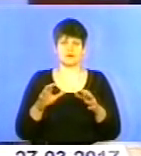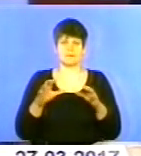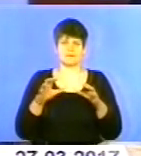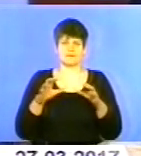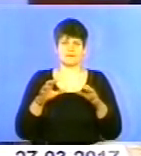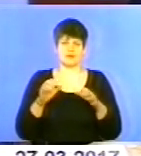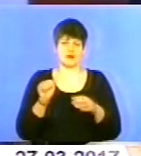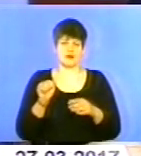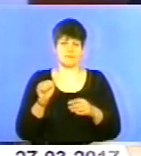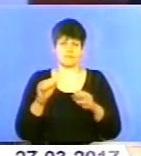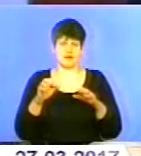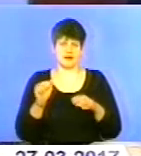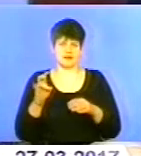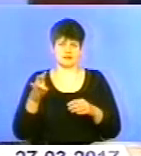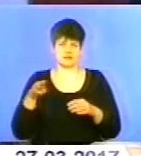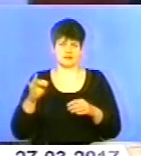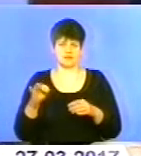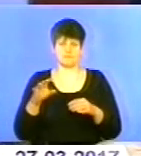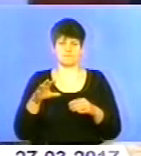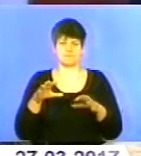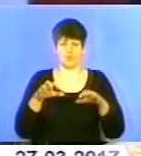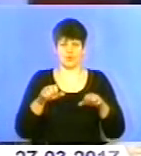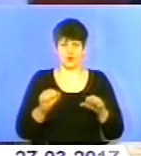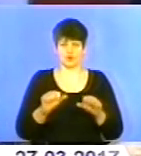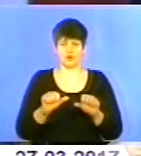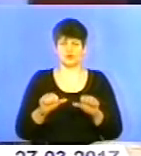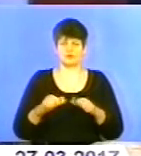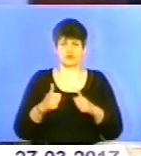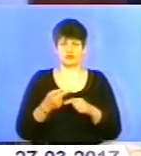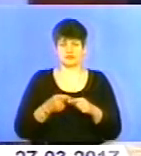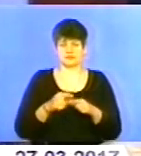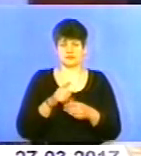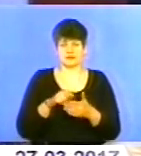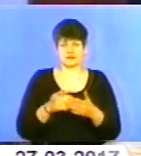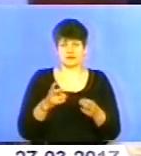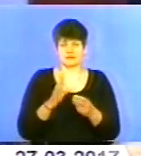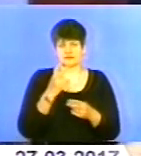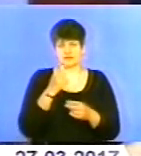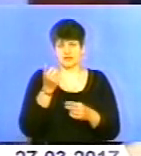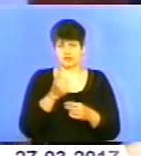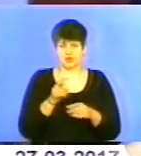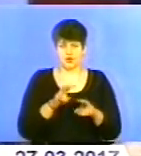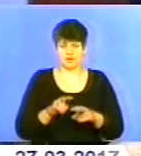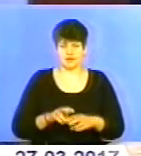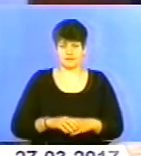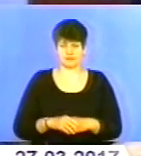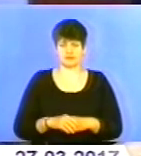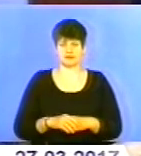днів, відповідно до встановлених вимог, має бути розглянуто це питання. З своєї сторони, в